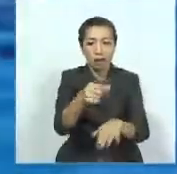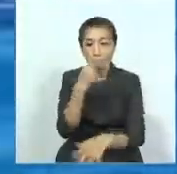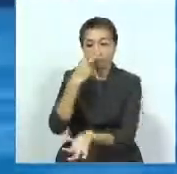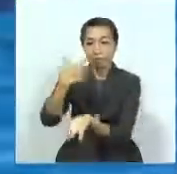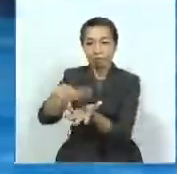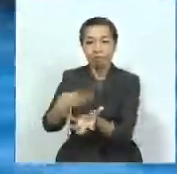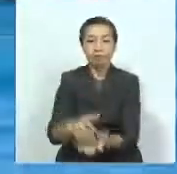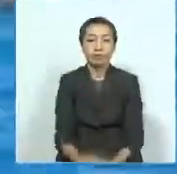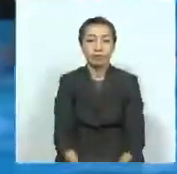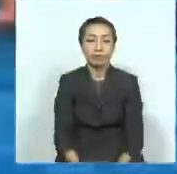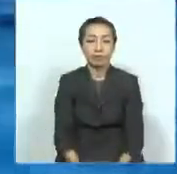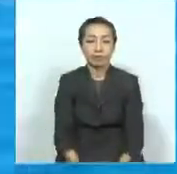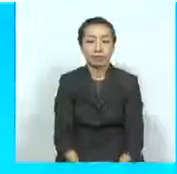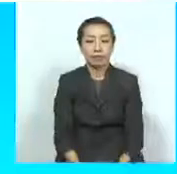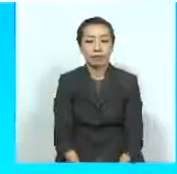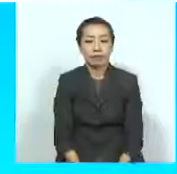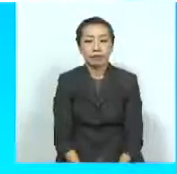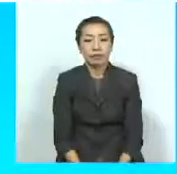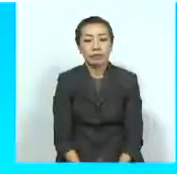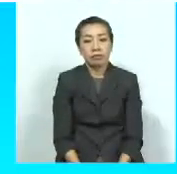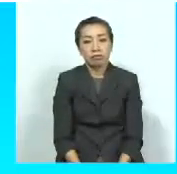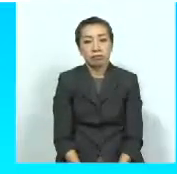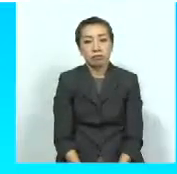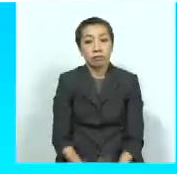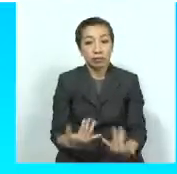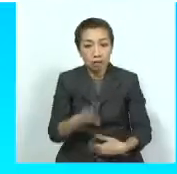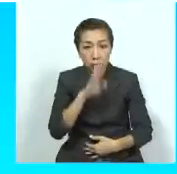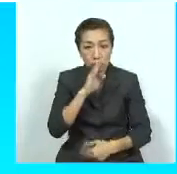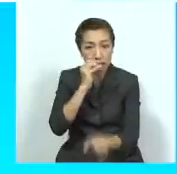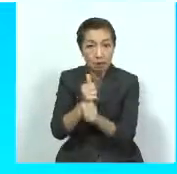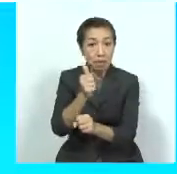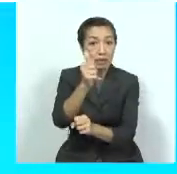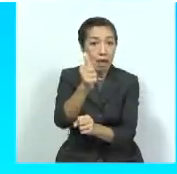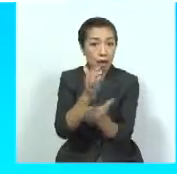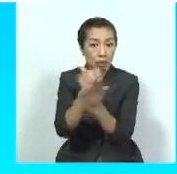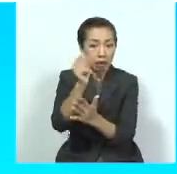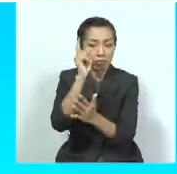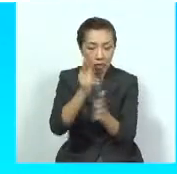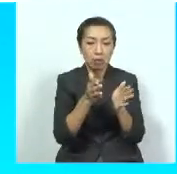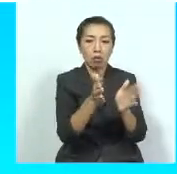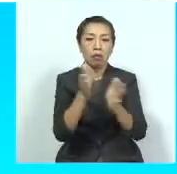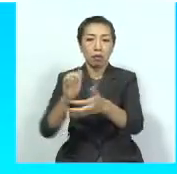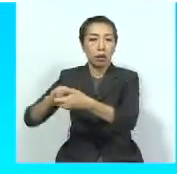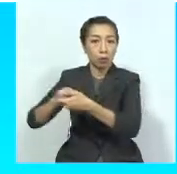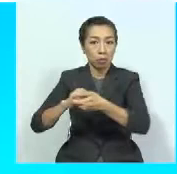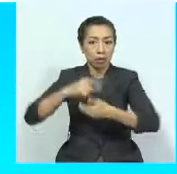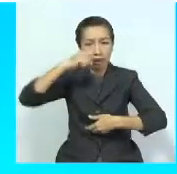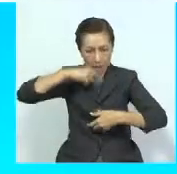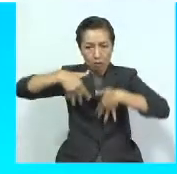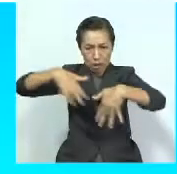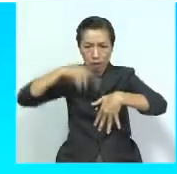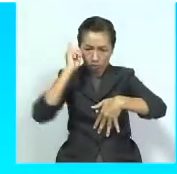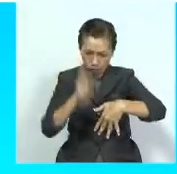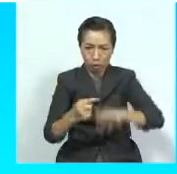ค่ะ นะครับนี่ความสำเร็จเราจะเกิดขึ้นได้ก็ต้องมีความร่วมมือหลายฝ่ายนะครับคนไทยก็ต้องเป็นตัวอย่าง